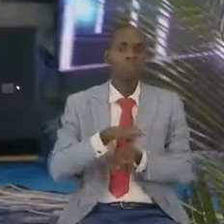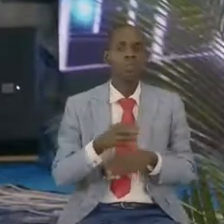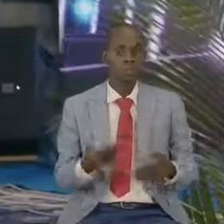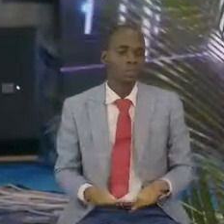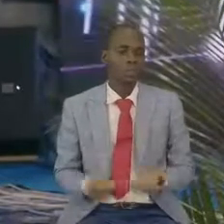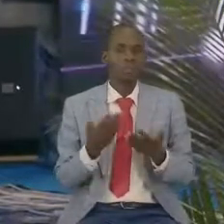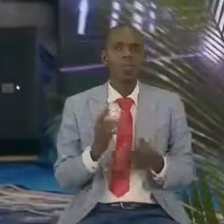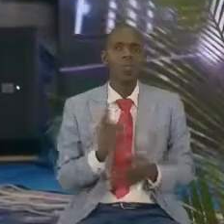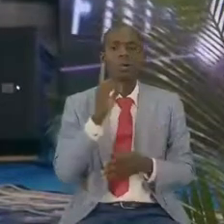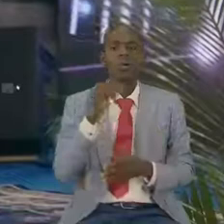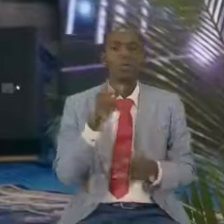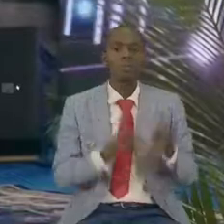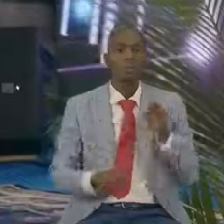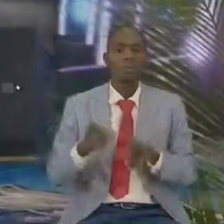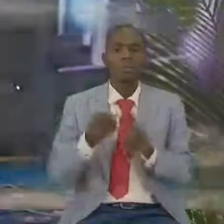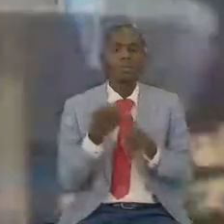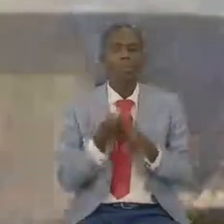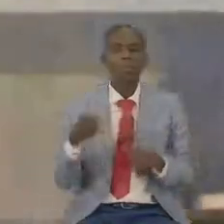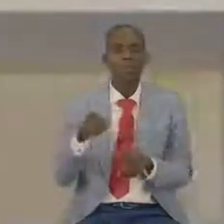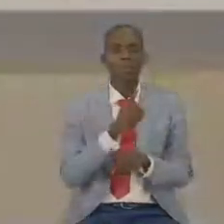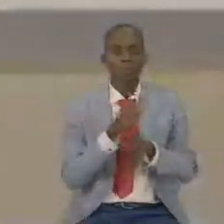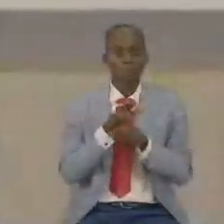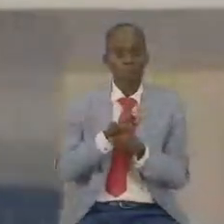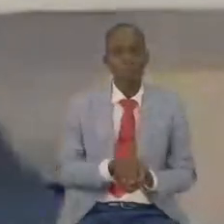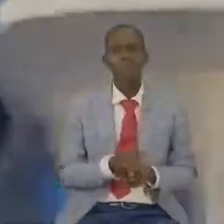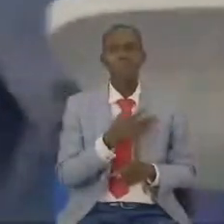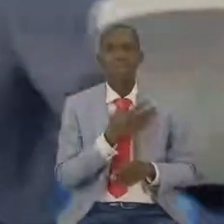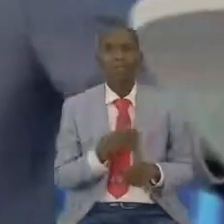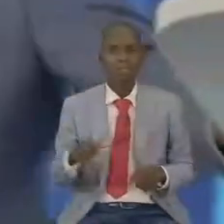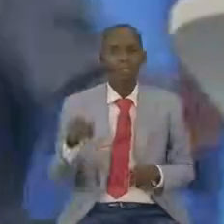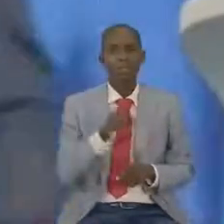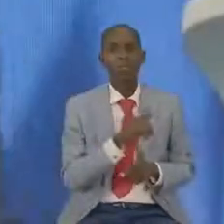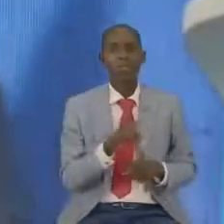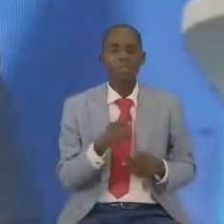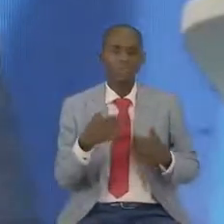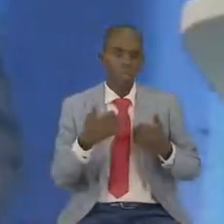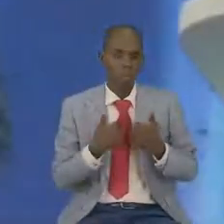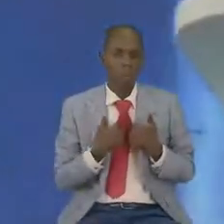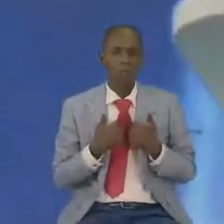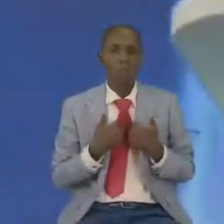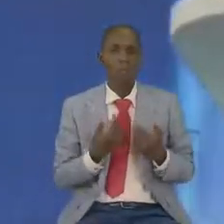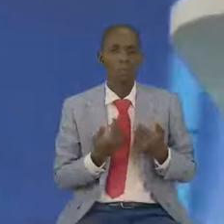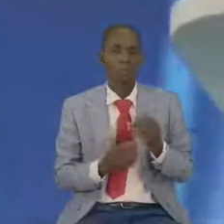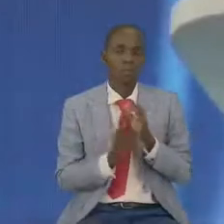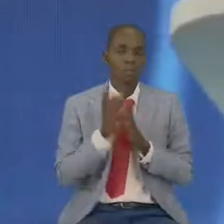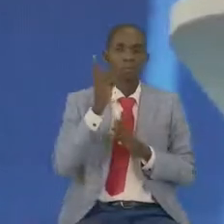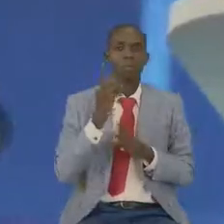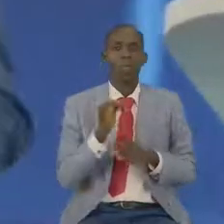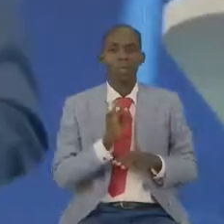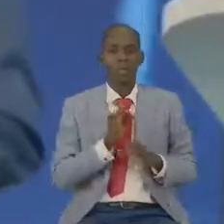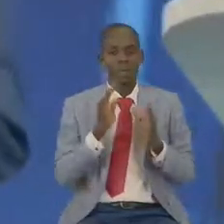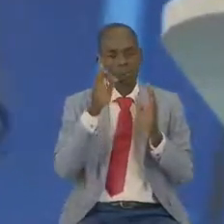le peuple de leur oppression et ils ont eu l'élévation. Et je crois que le